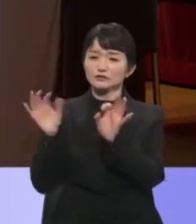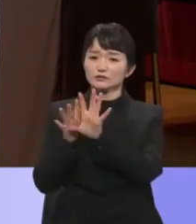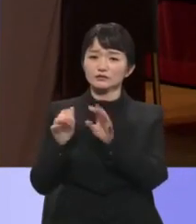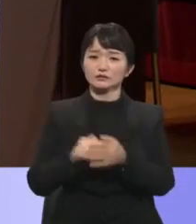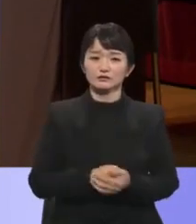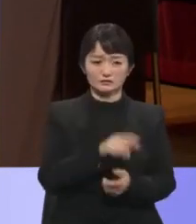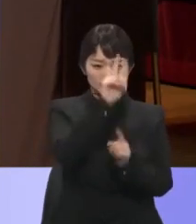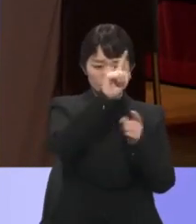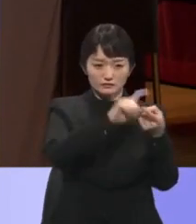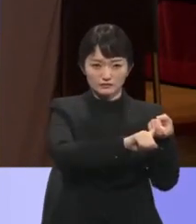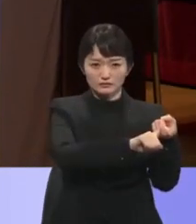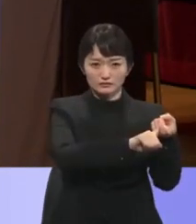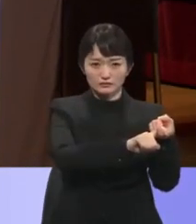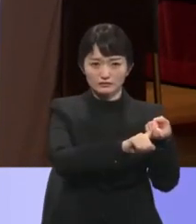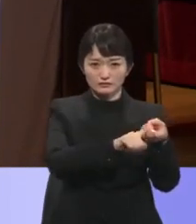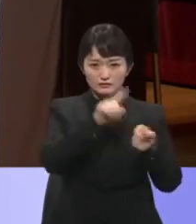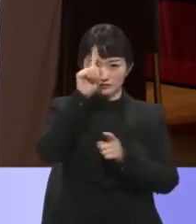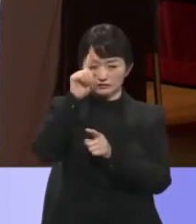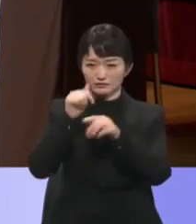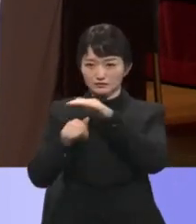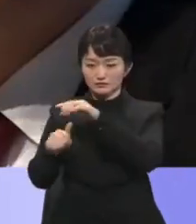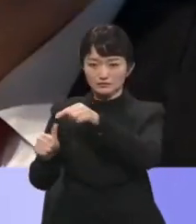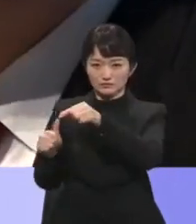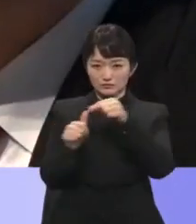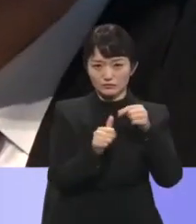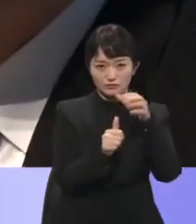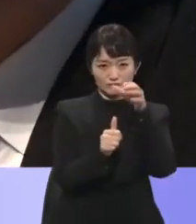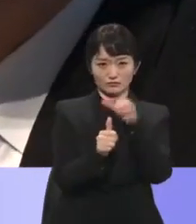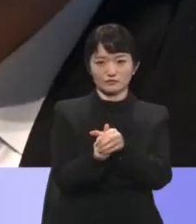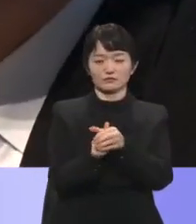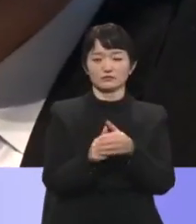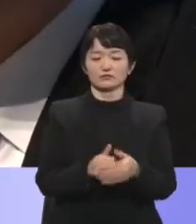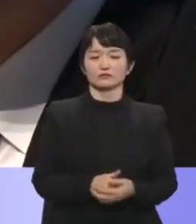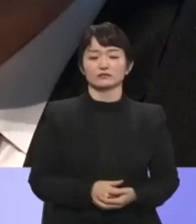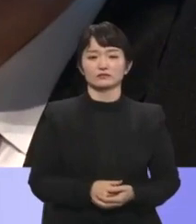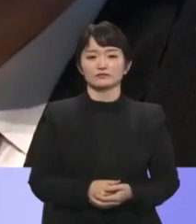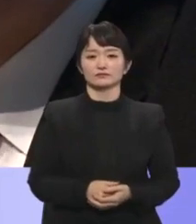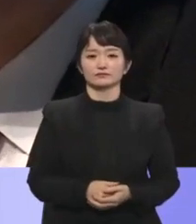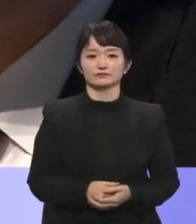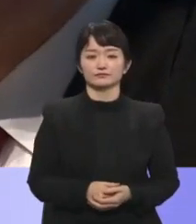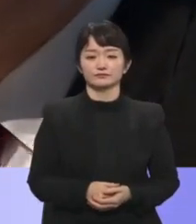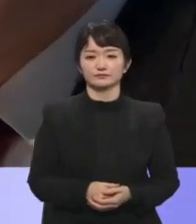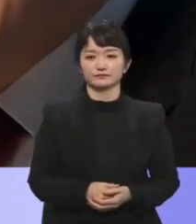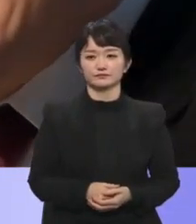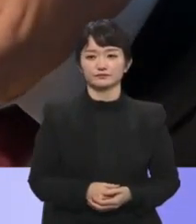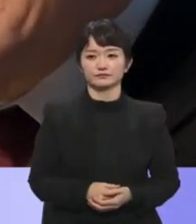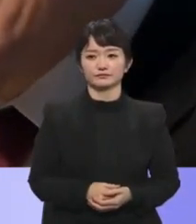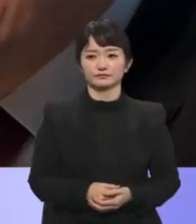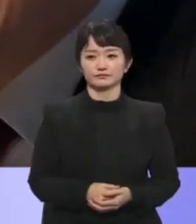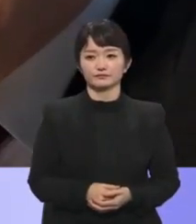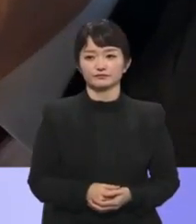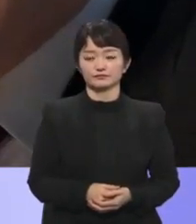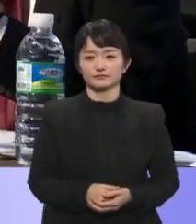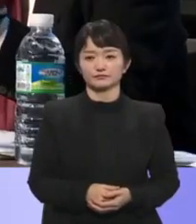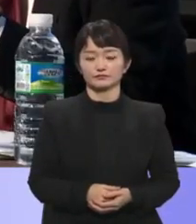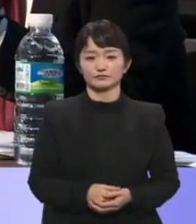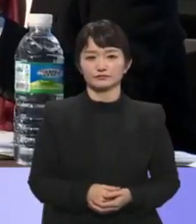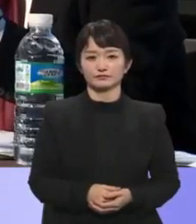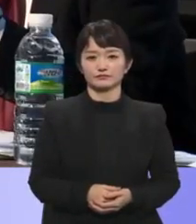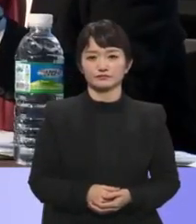학전 대표가 오자마자 이렇게 뭔가 어 너무 심하게 이렇게 비판하는 모습